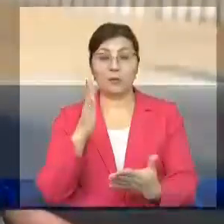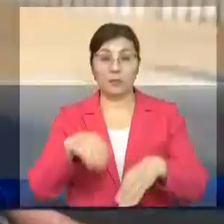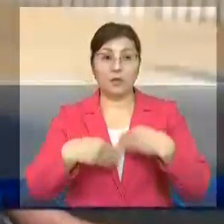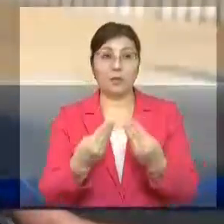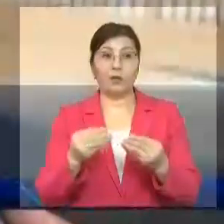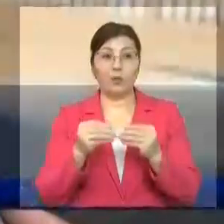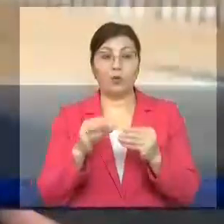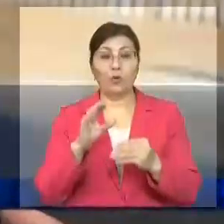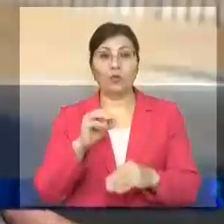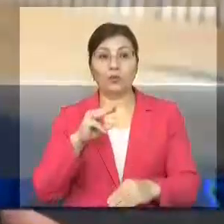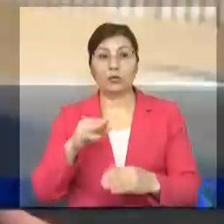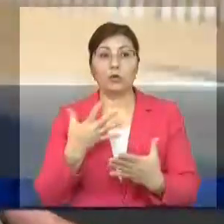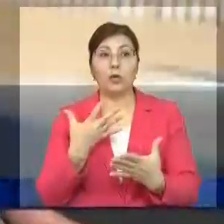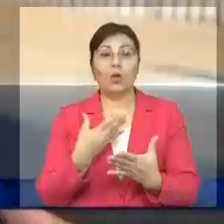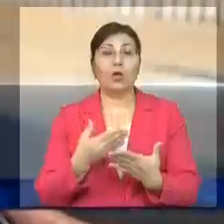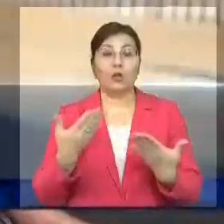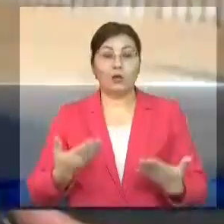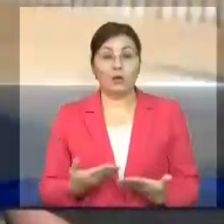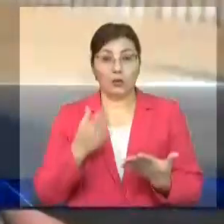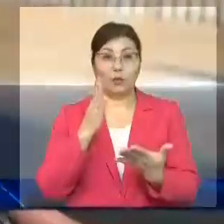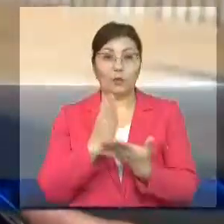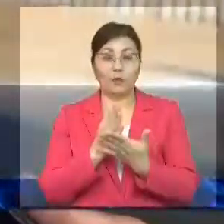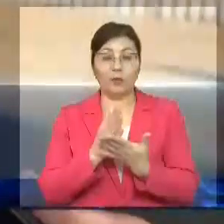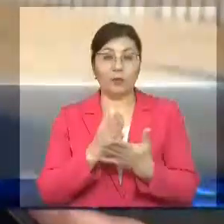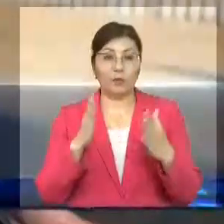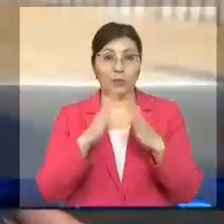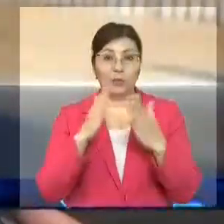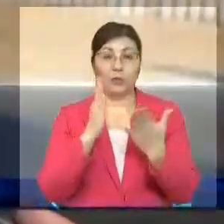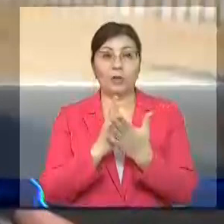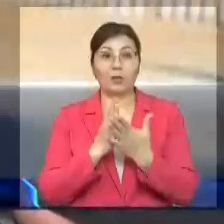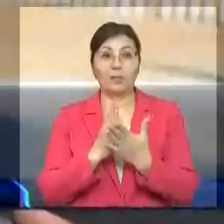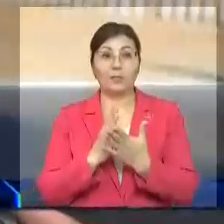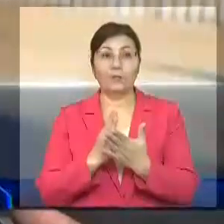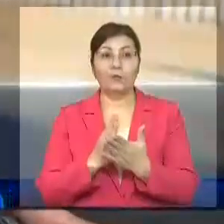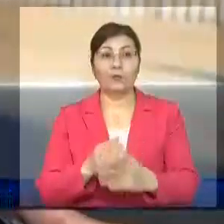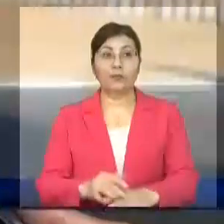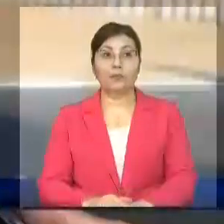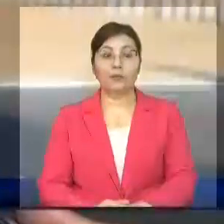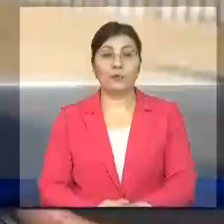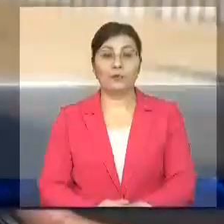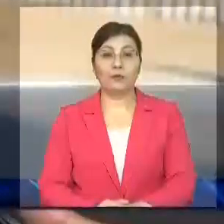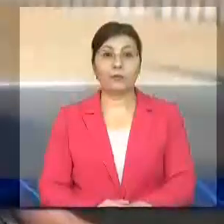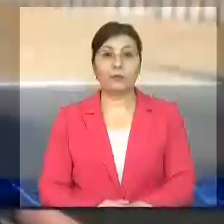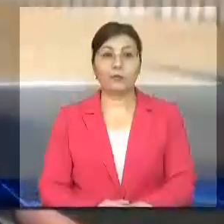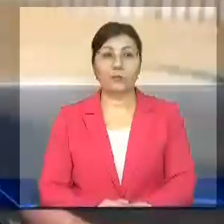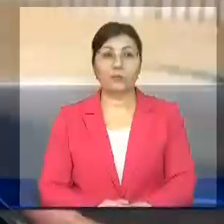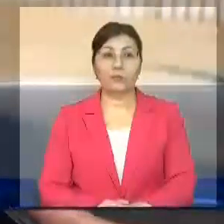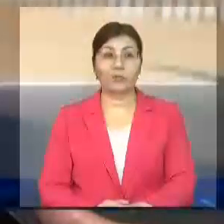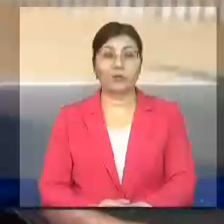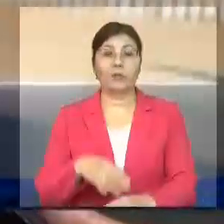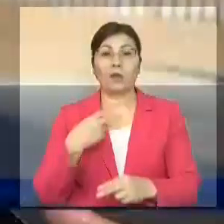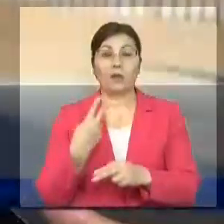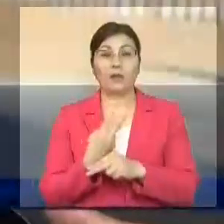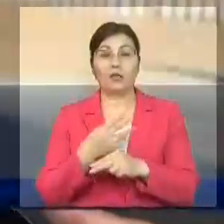10 сотыққа өзіңіз жаңа айтқан үйдің өзі тұрады. Ол аудаға өзінің ледник кухнясы мен гараж салатын болса,